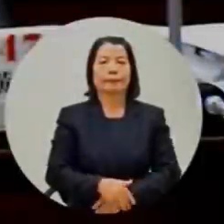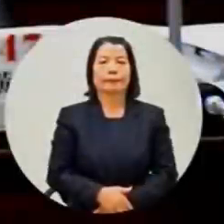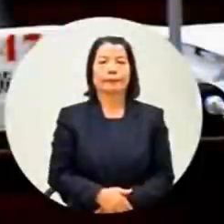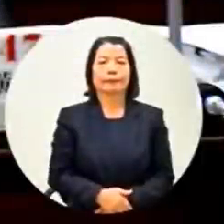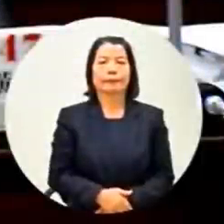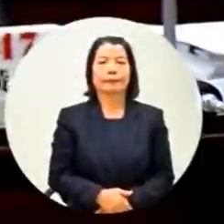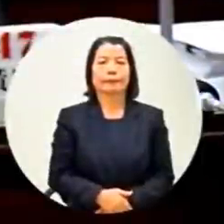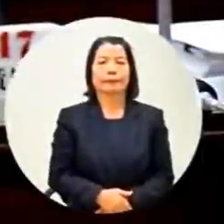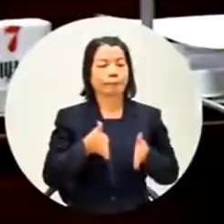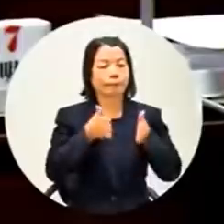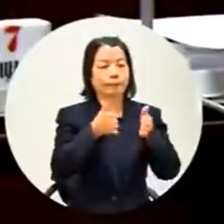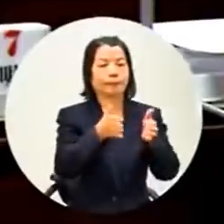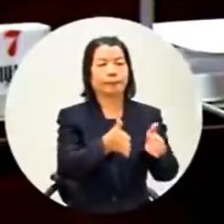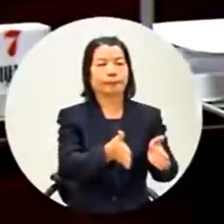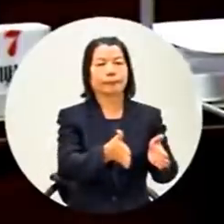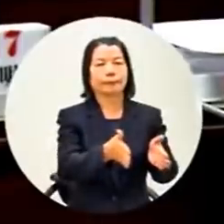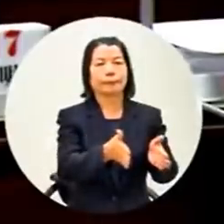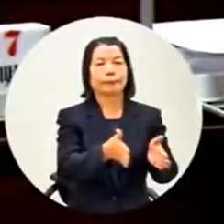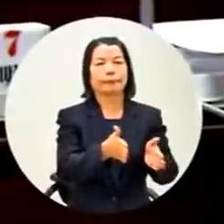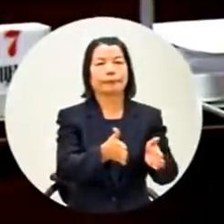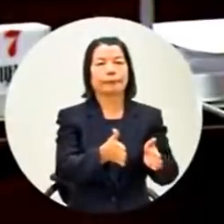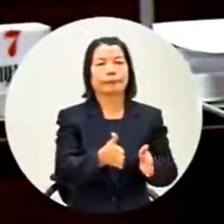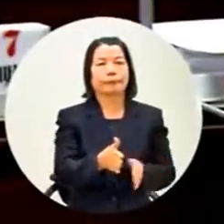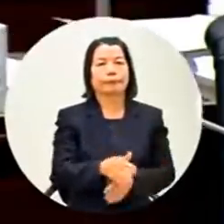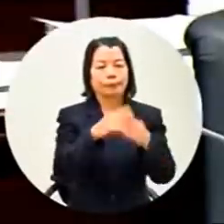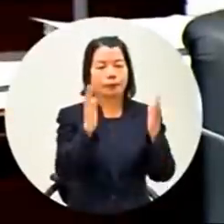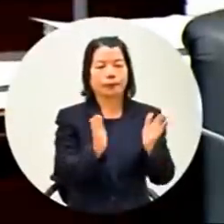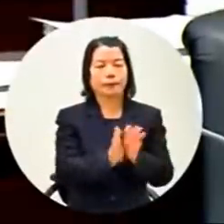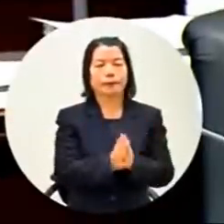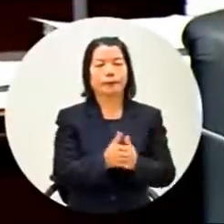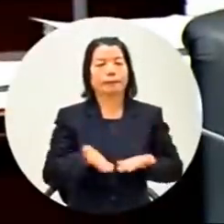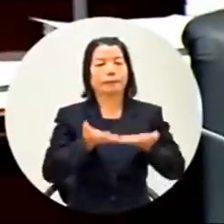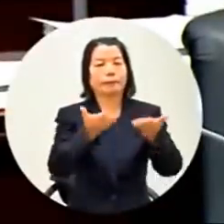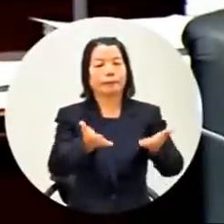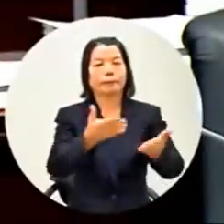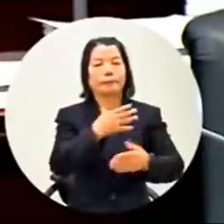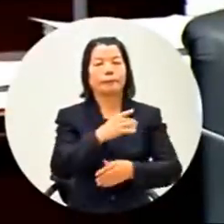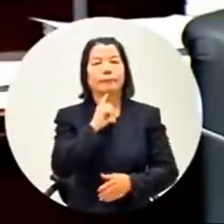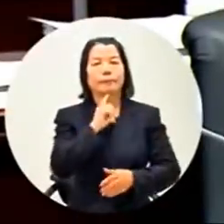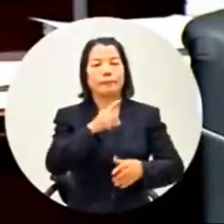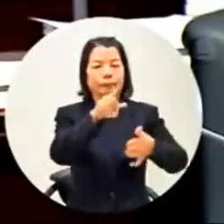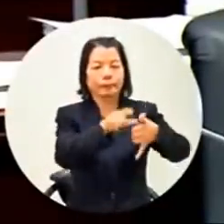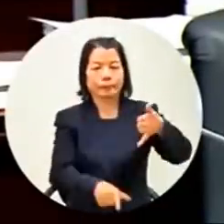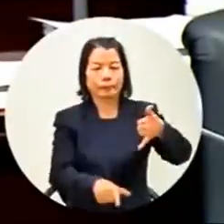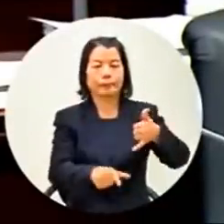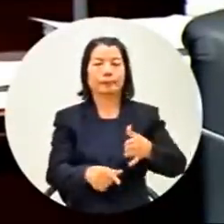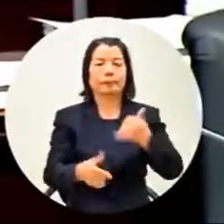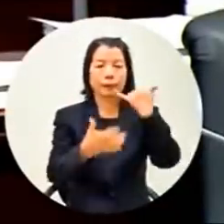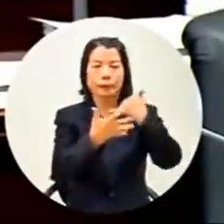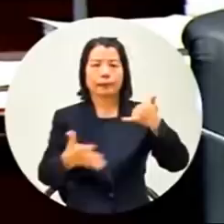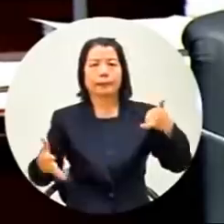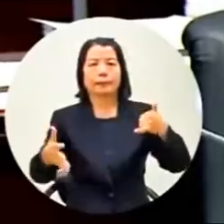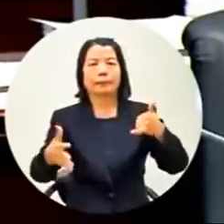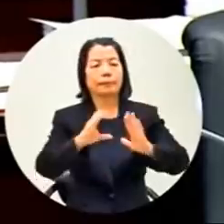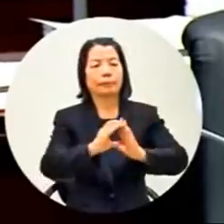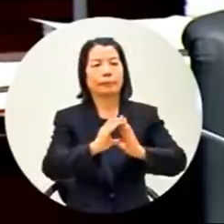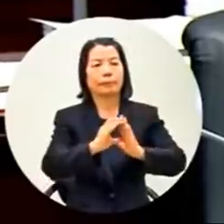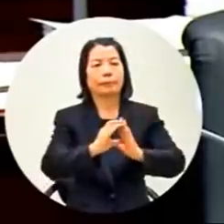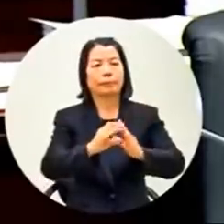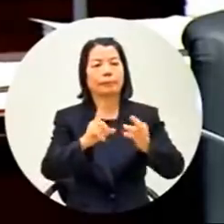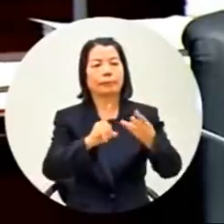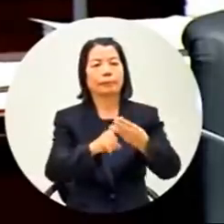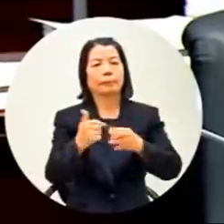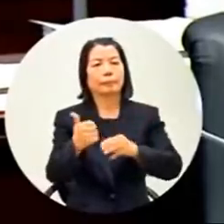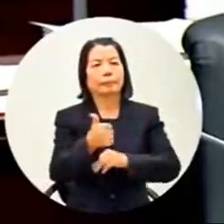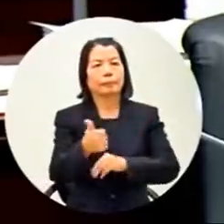我要针对我们整个庆父案，当时海洋局王端仁前局长，他在